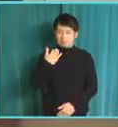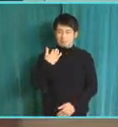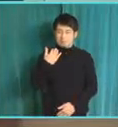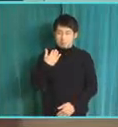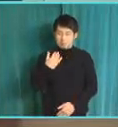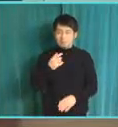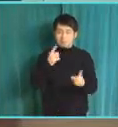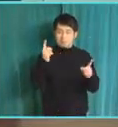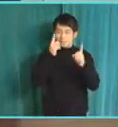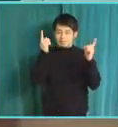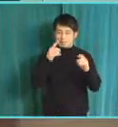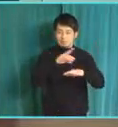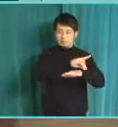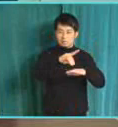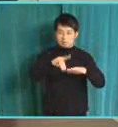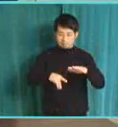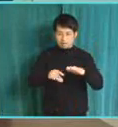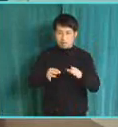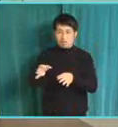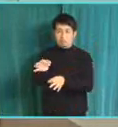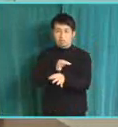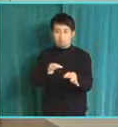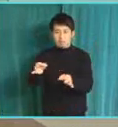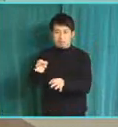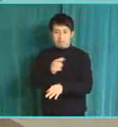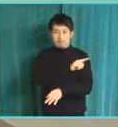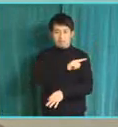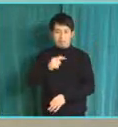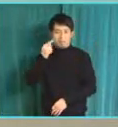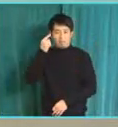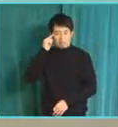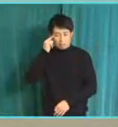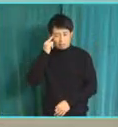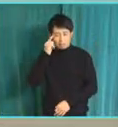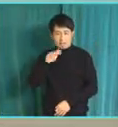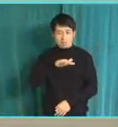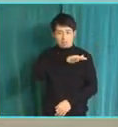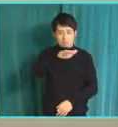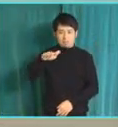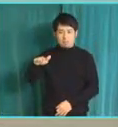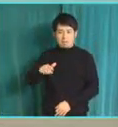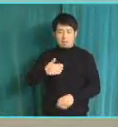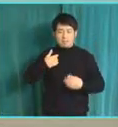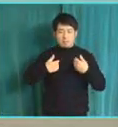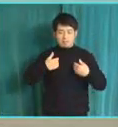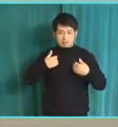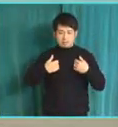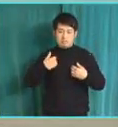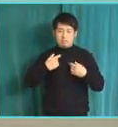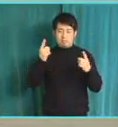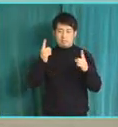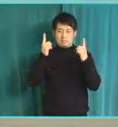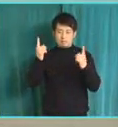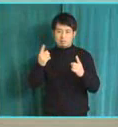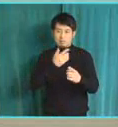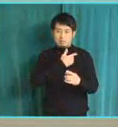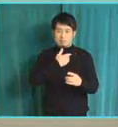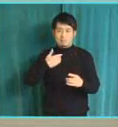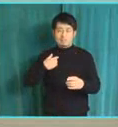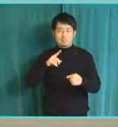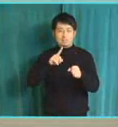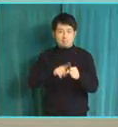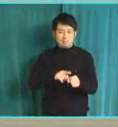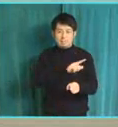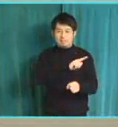ろんなものも、人材のこう、なんだろう、パワーバランスみたいなものも、しっかりとコントロールした上で、それぞれ